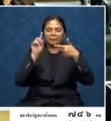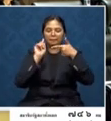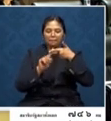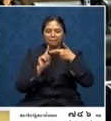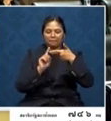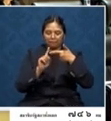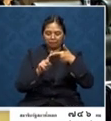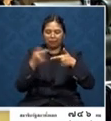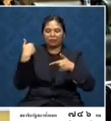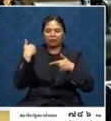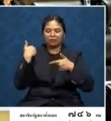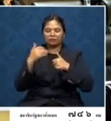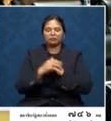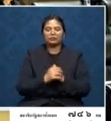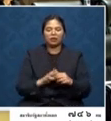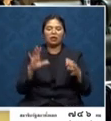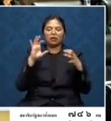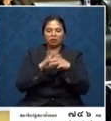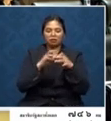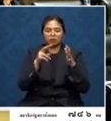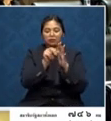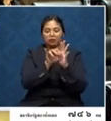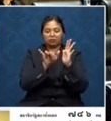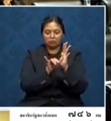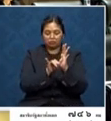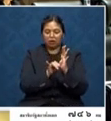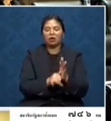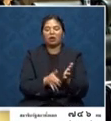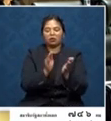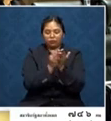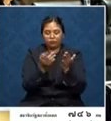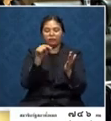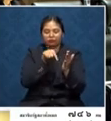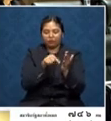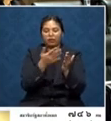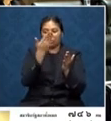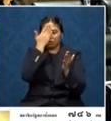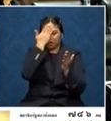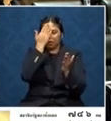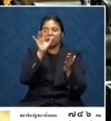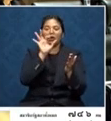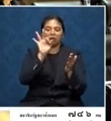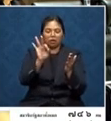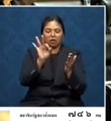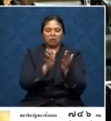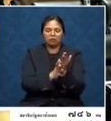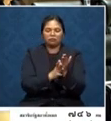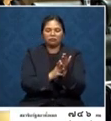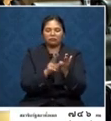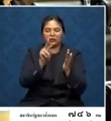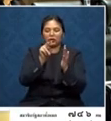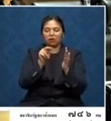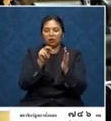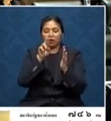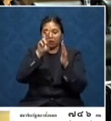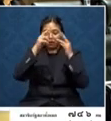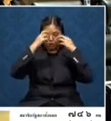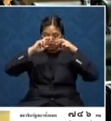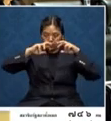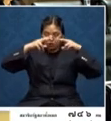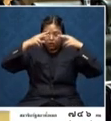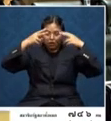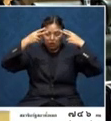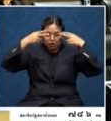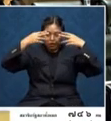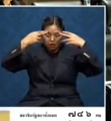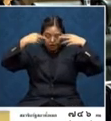นุนคือในเรื่องนโยบายหน้าที่9นะคะซึ่งรัฐบาลระบุไว้ว่าจะทำนโยบายการส่งเสริมซอฟต์พา